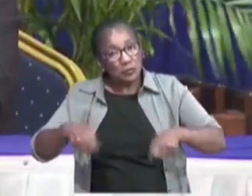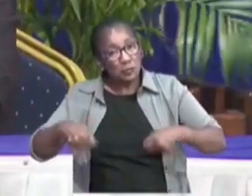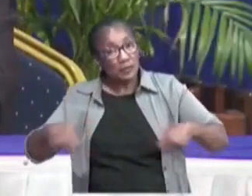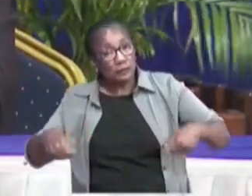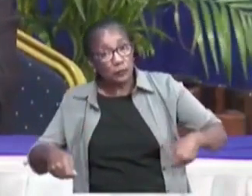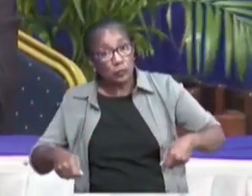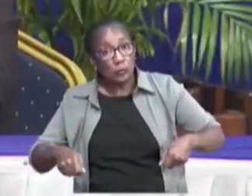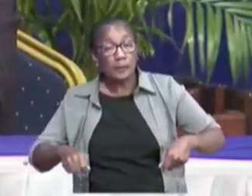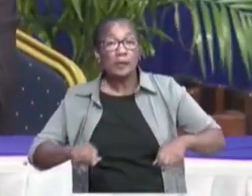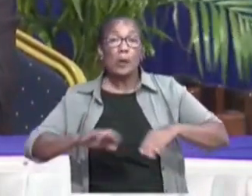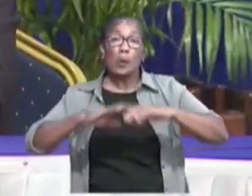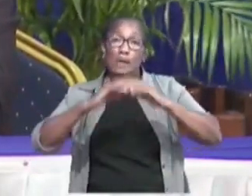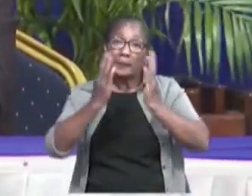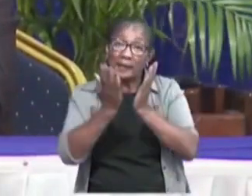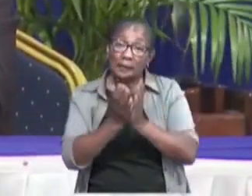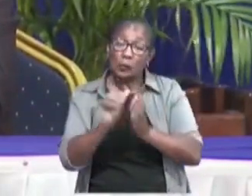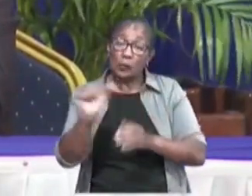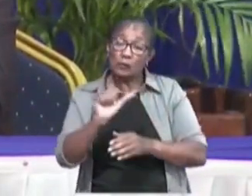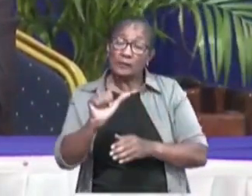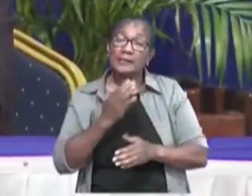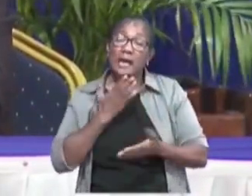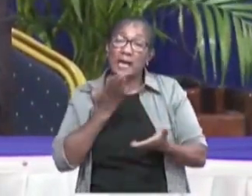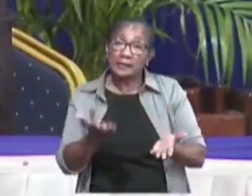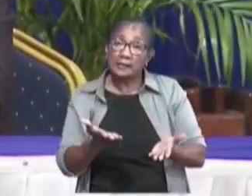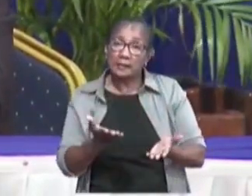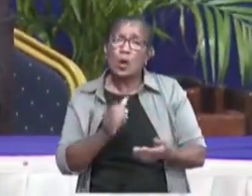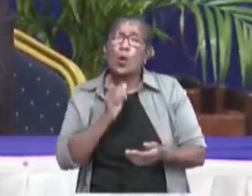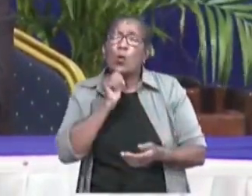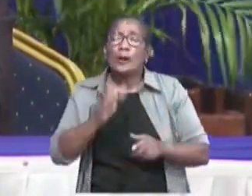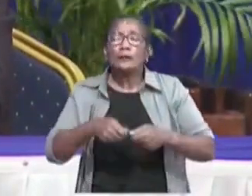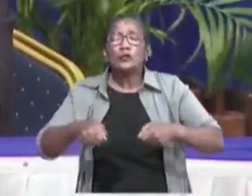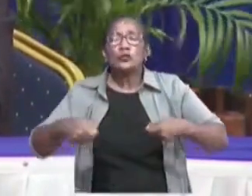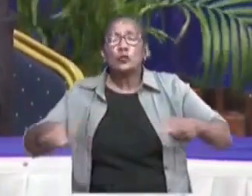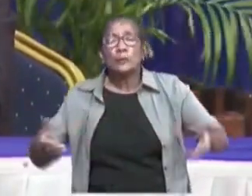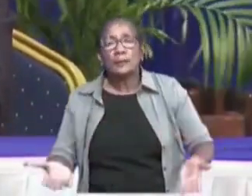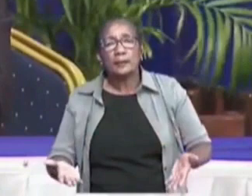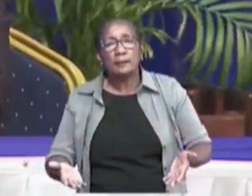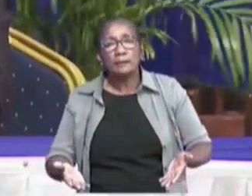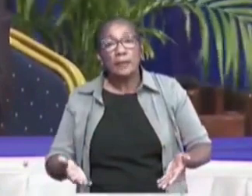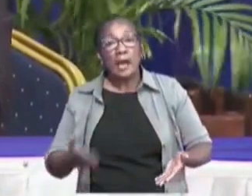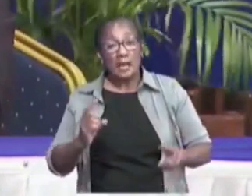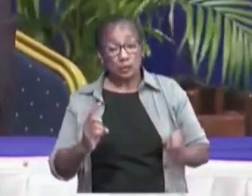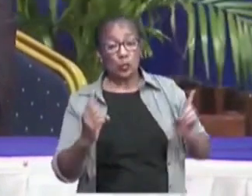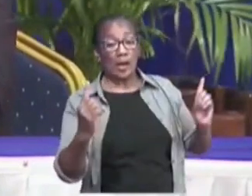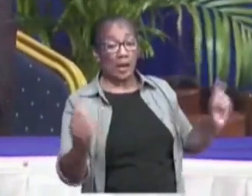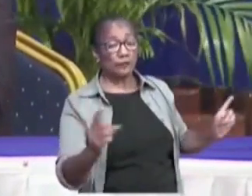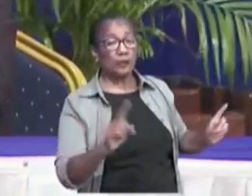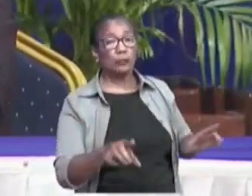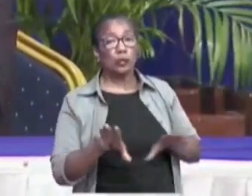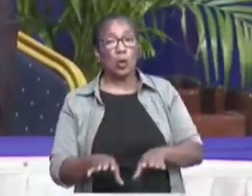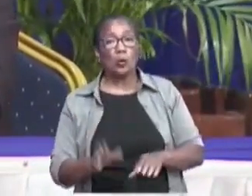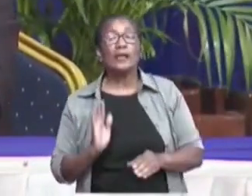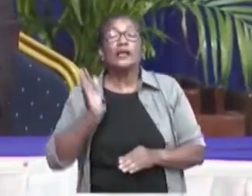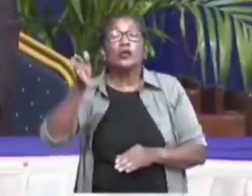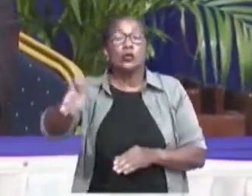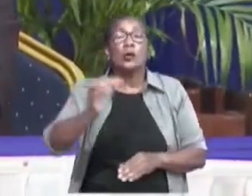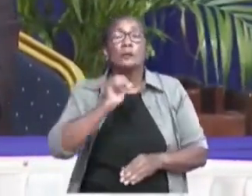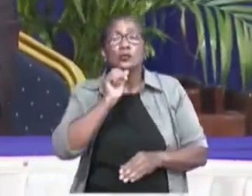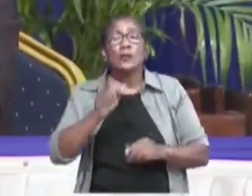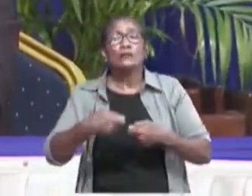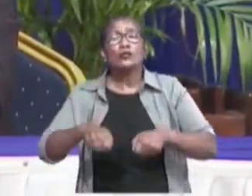we over iets heel anders praten. Wat versoepel je als we toch nog afstand zullen moeten houden in de toekomst? Wat versoepel je